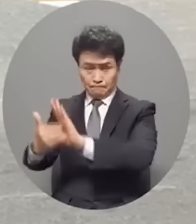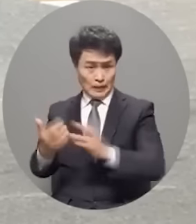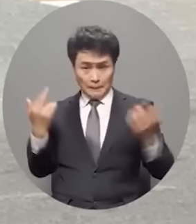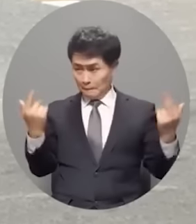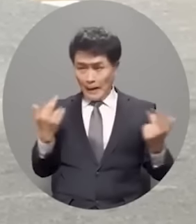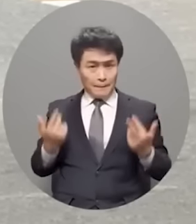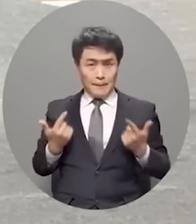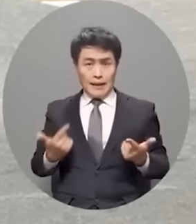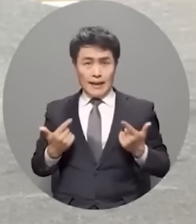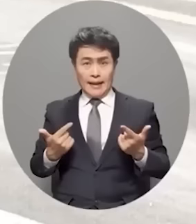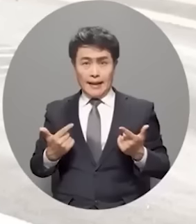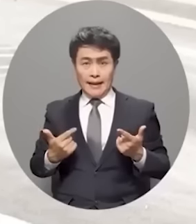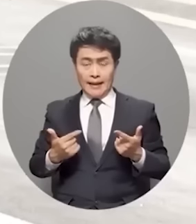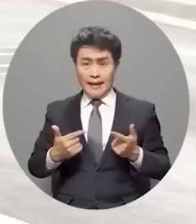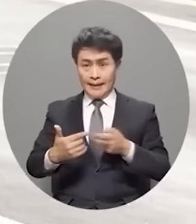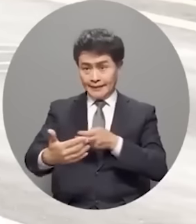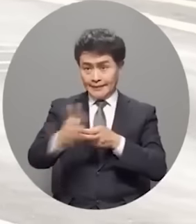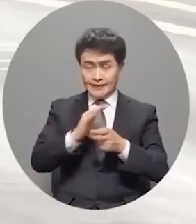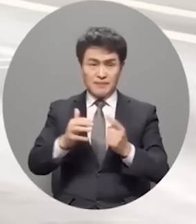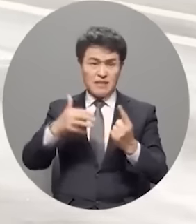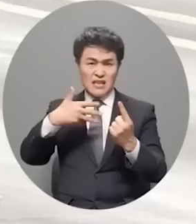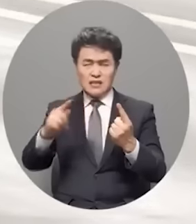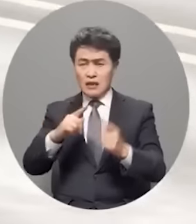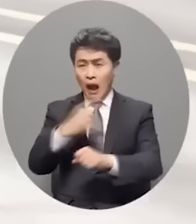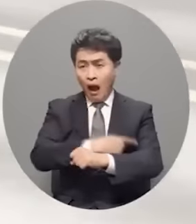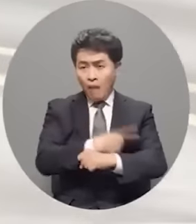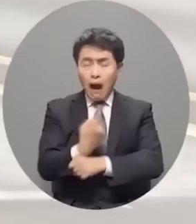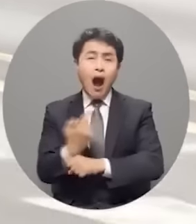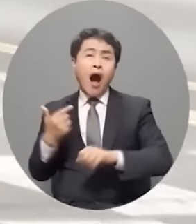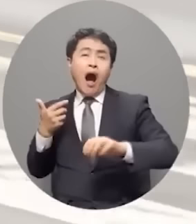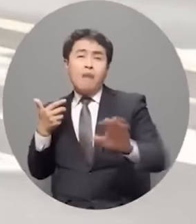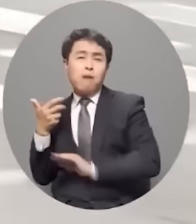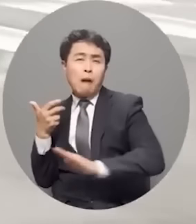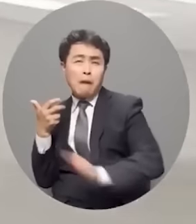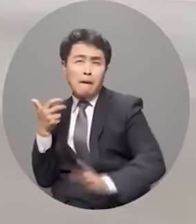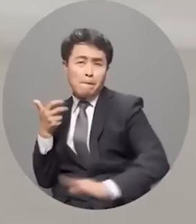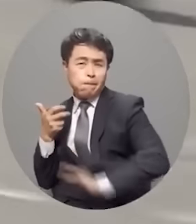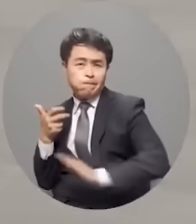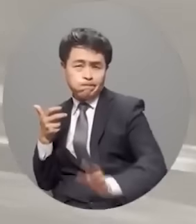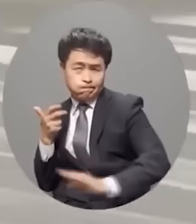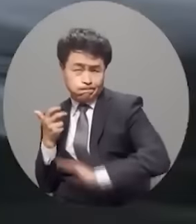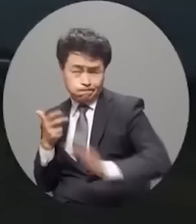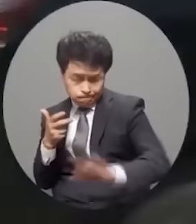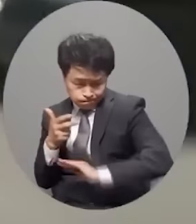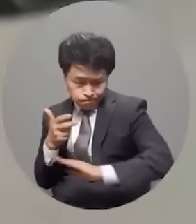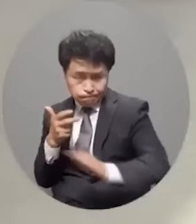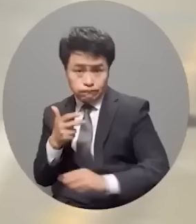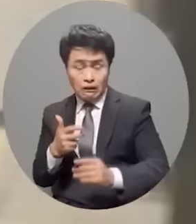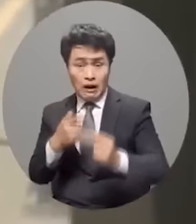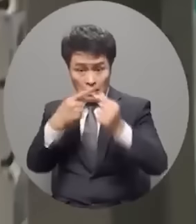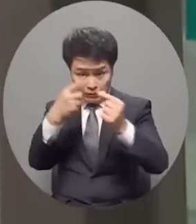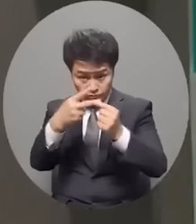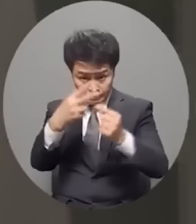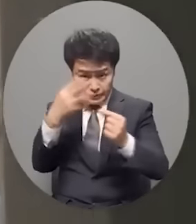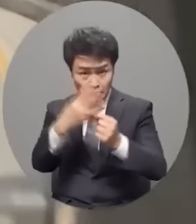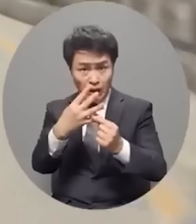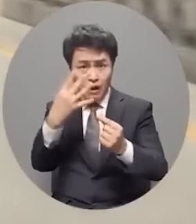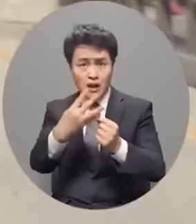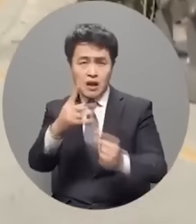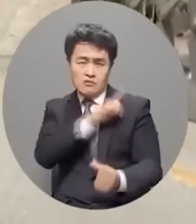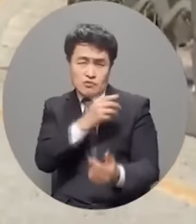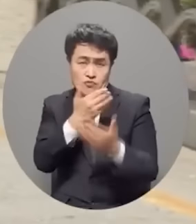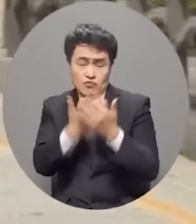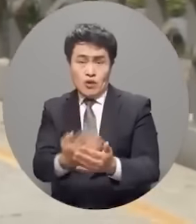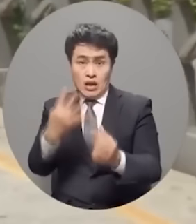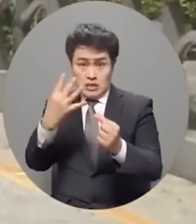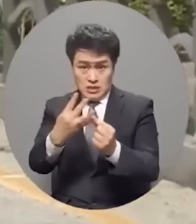비워졌고 승합차가 1차로를 빠른 속력으로 내달리기 시작합니다. 실험은 총 4번 이뤄졌는데 가장 중요한 것은